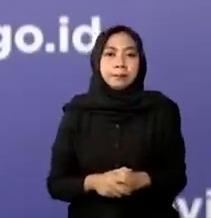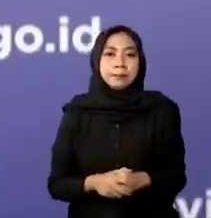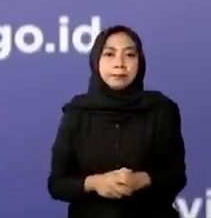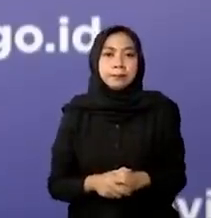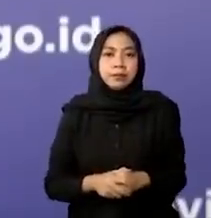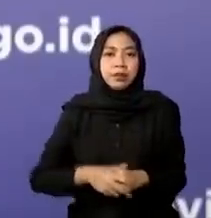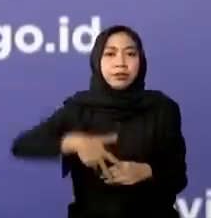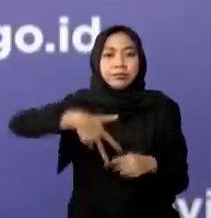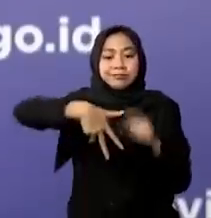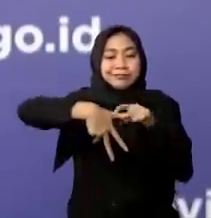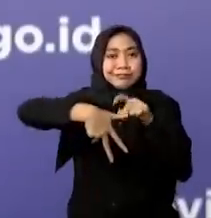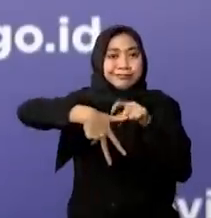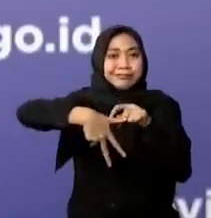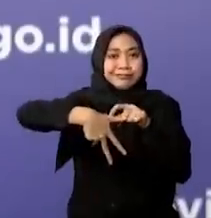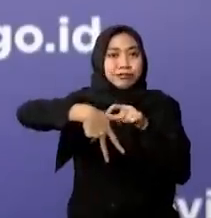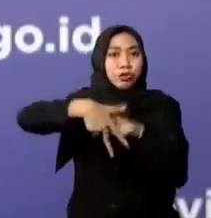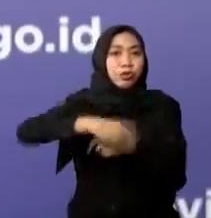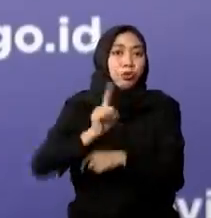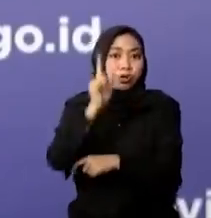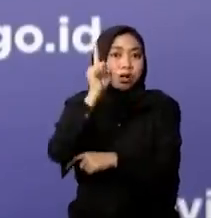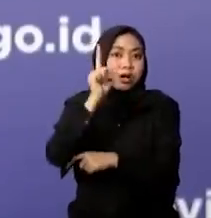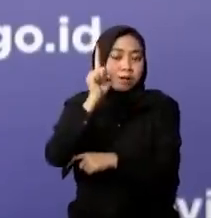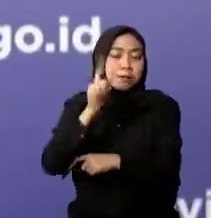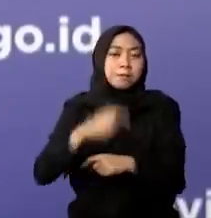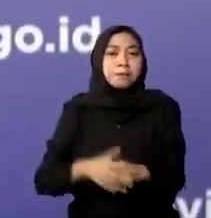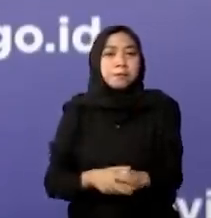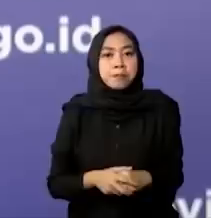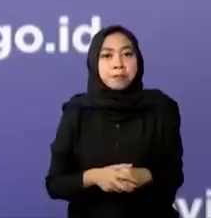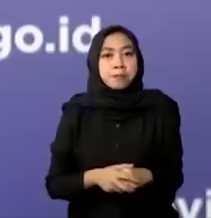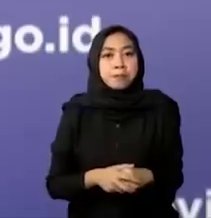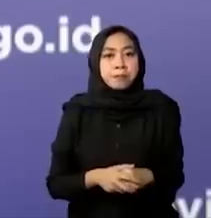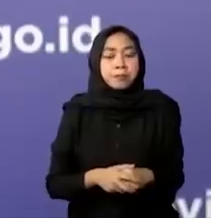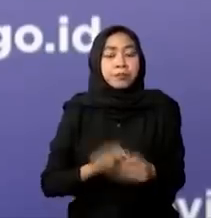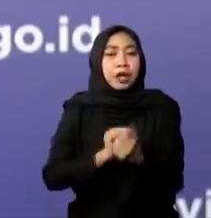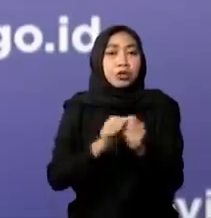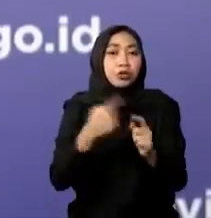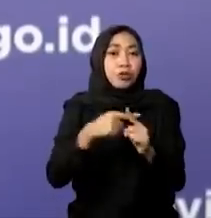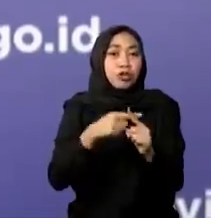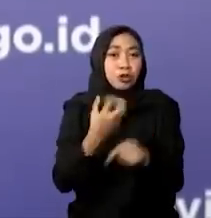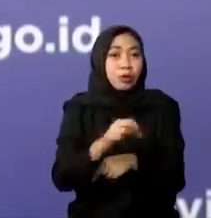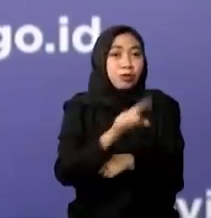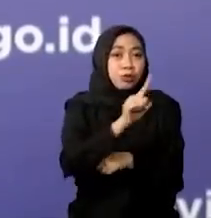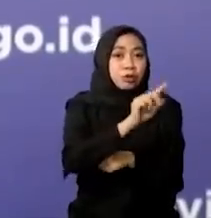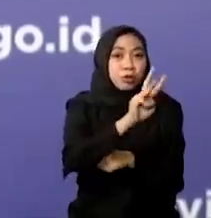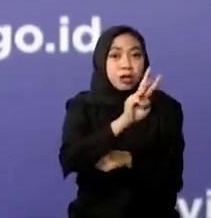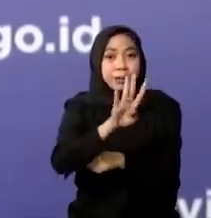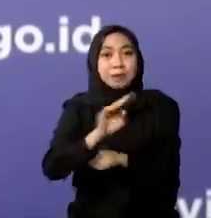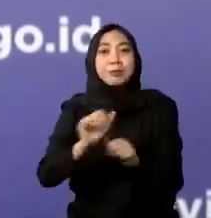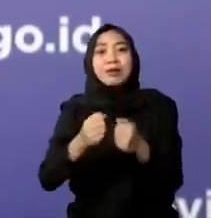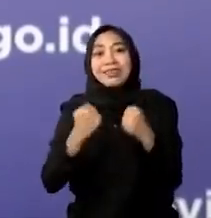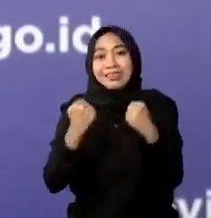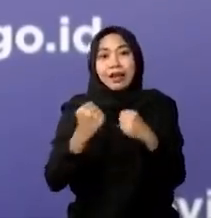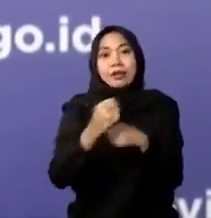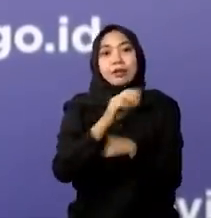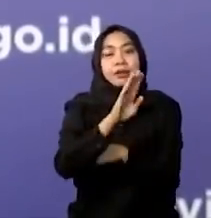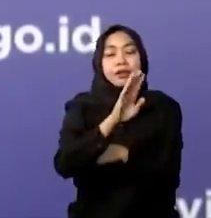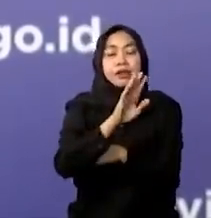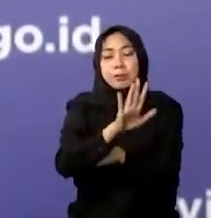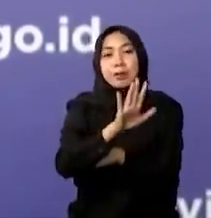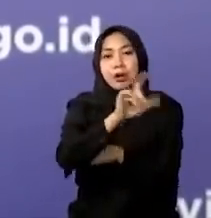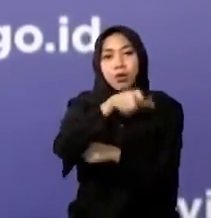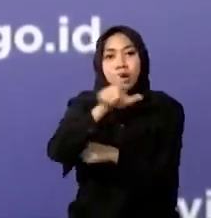Sulawesi Utara 134 orang kasus baru dan lima sembuh